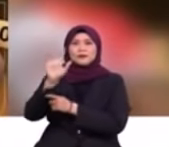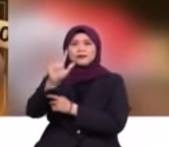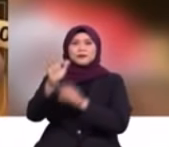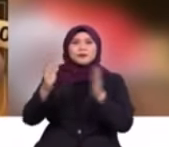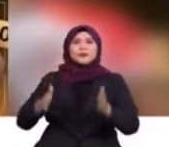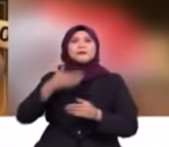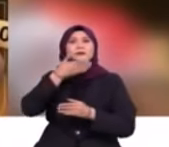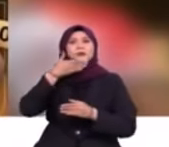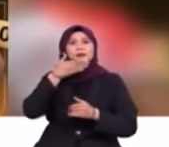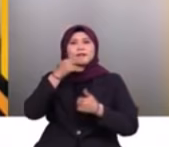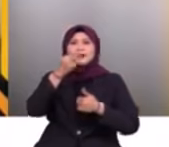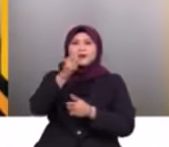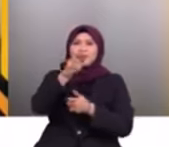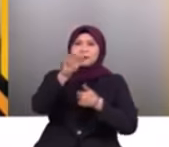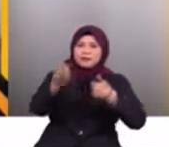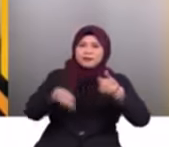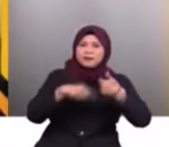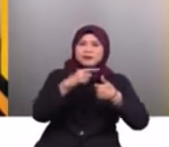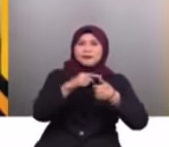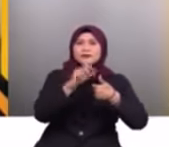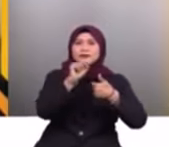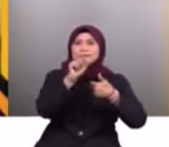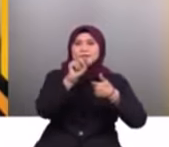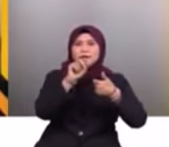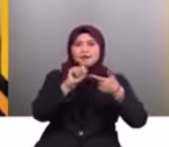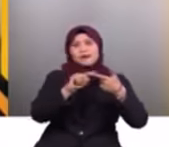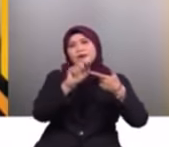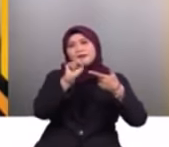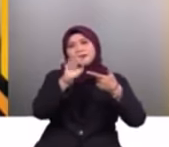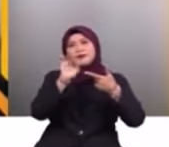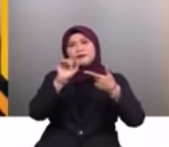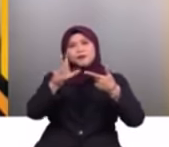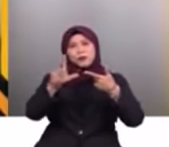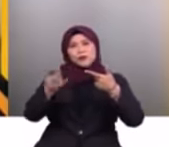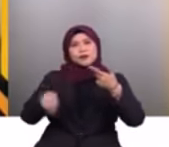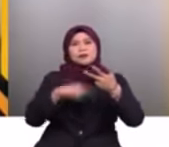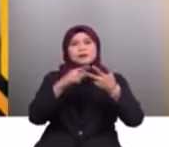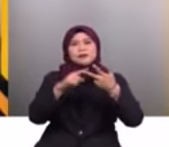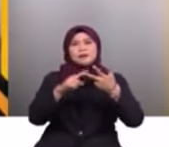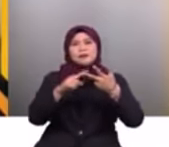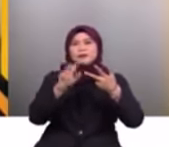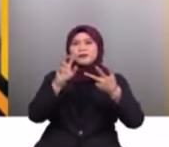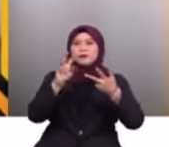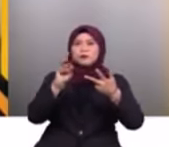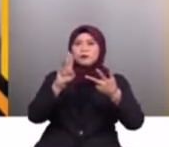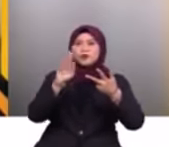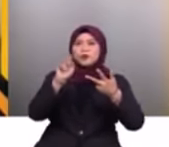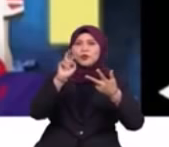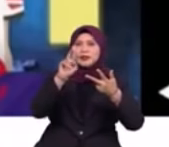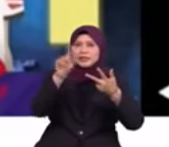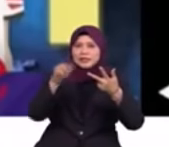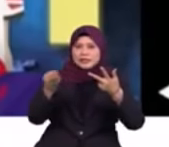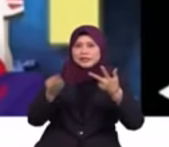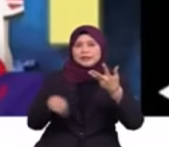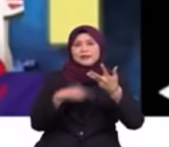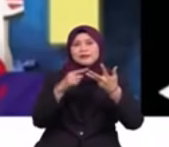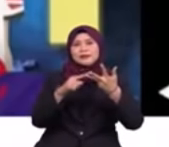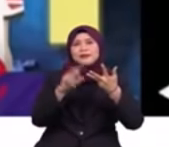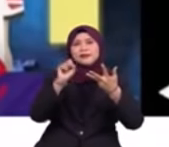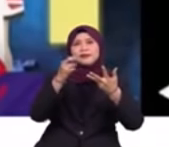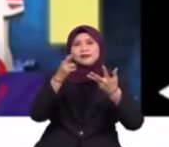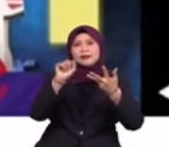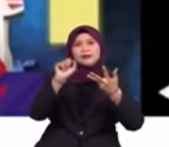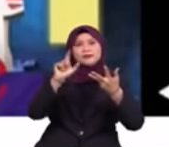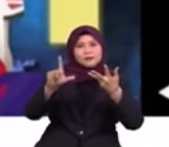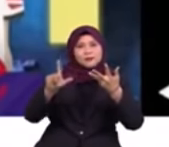muda yaitu Muhammad Haris Imar Stanley Muhammad Syaiful Anwar Syah ROM bahwa Ikhwan Syahrul